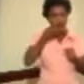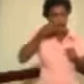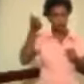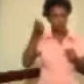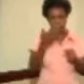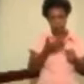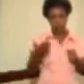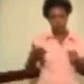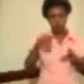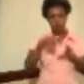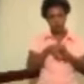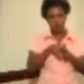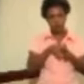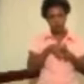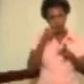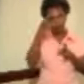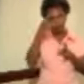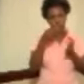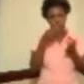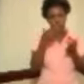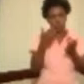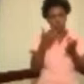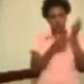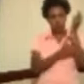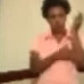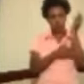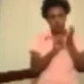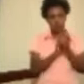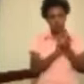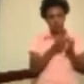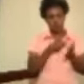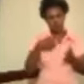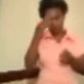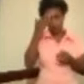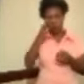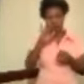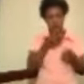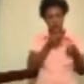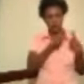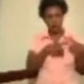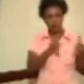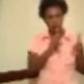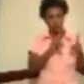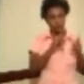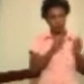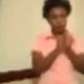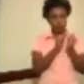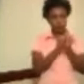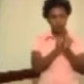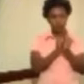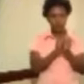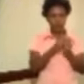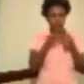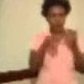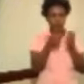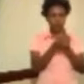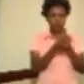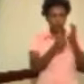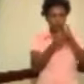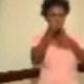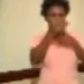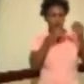qui identifier des sources de revenus que nous-mêmes nous pas connaît et cependant et en ce qui a trait à